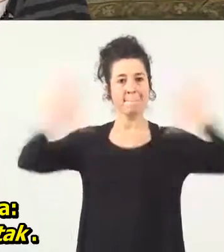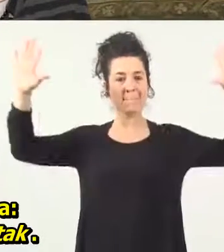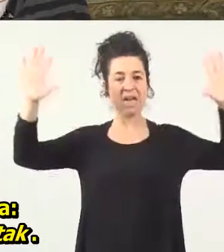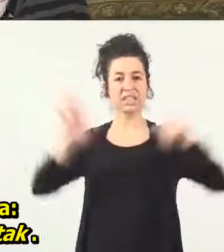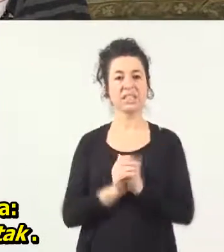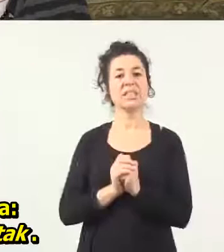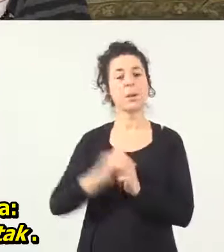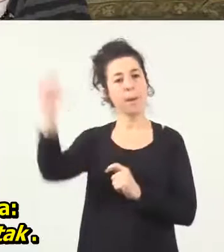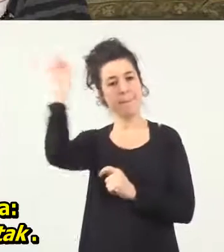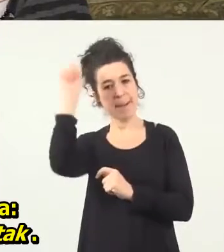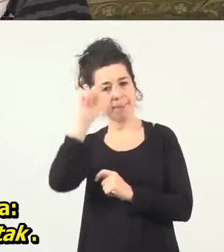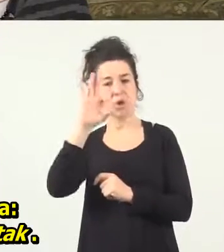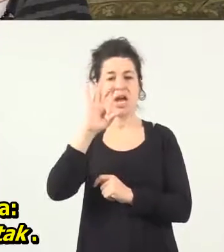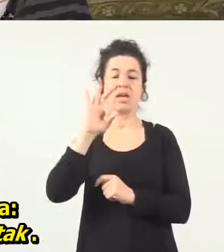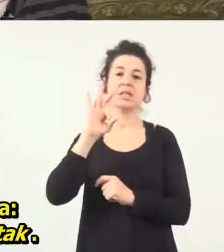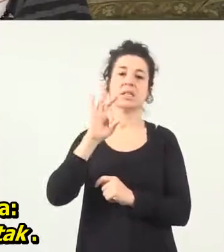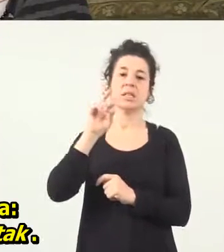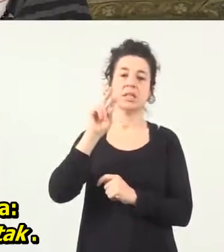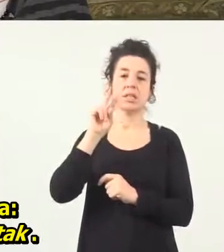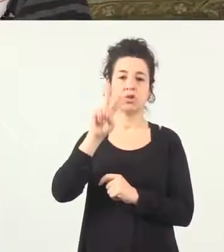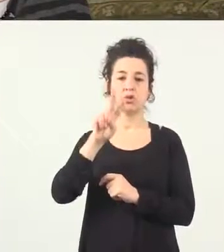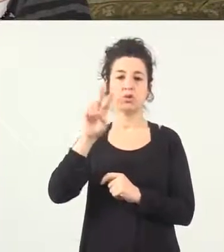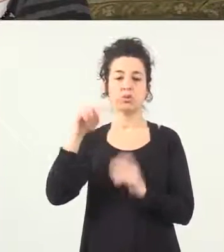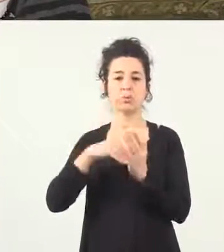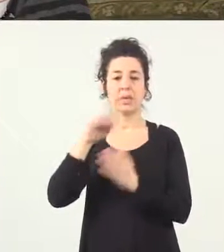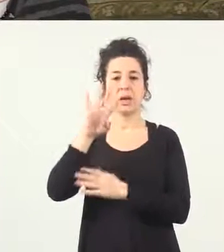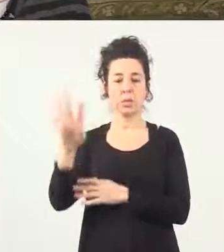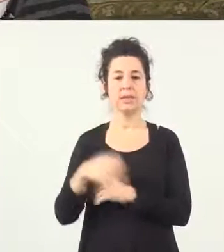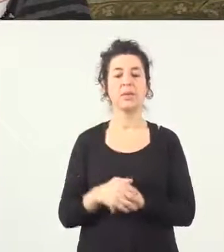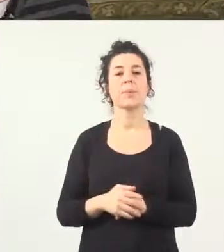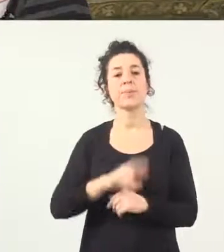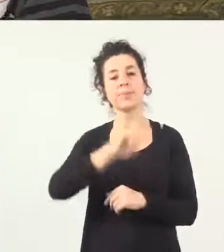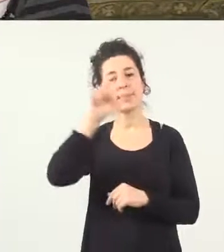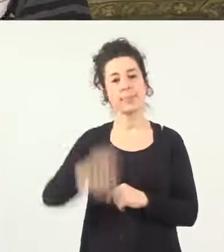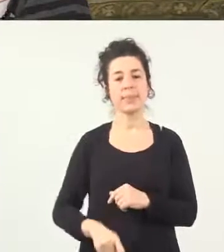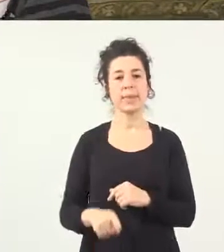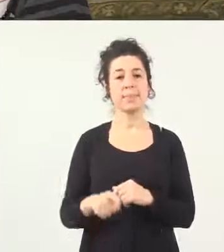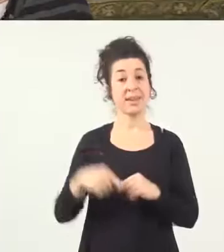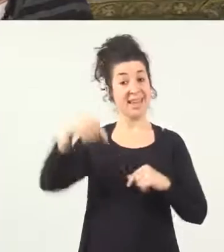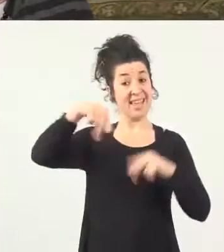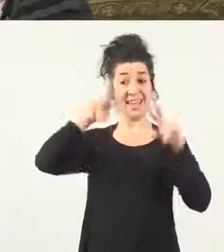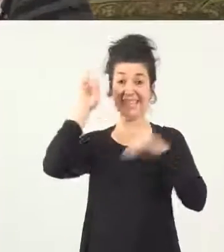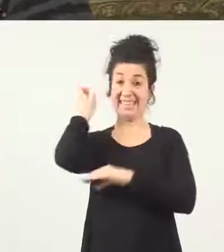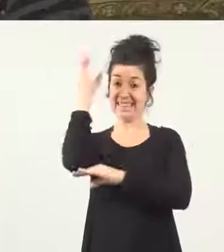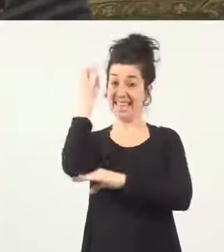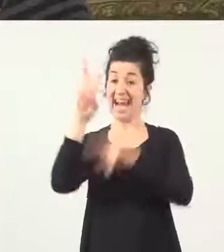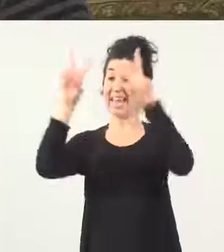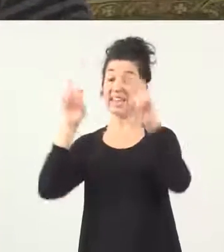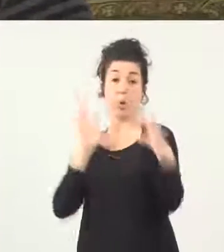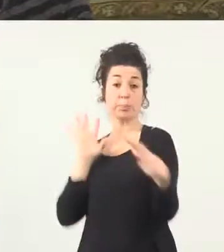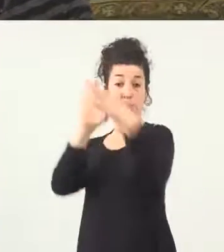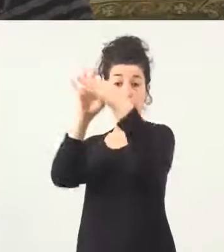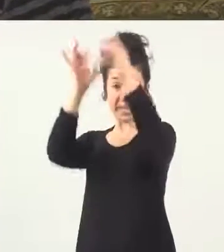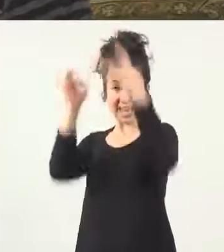liburua, Feminismoa eta politikaren eraldaketak, Zarautz Susa. Berez, erezan,